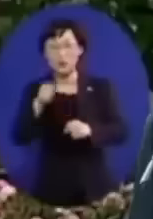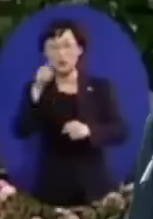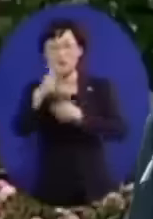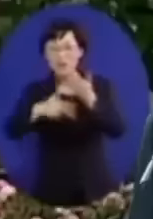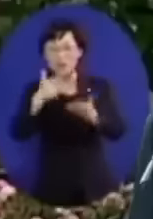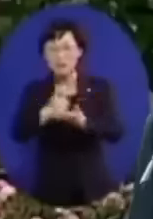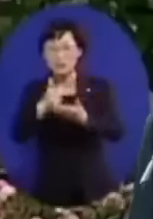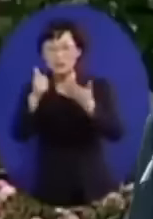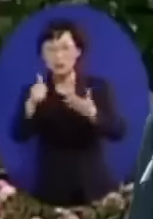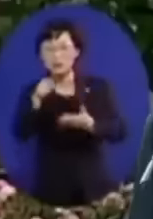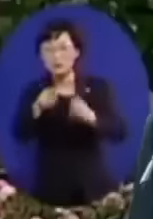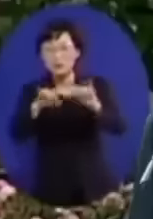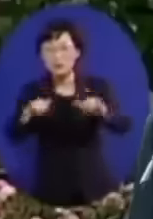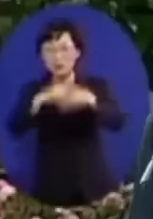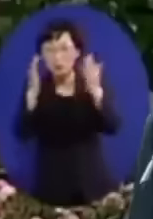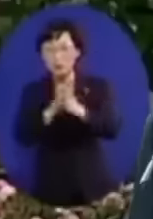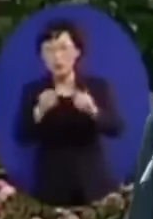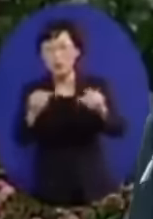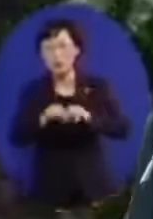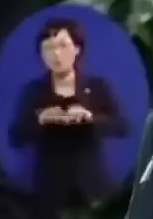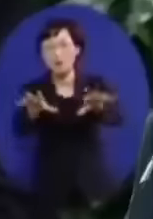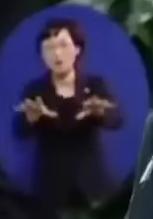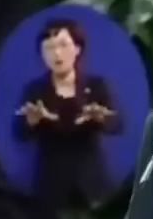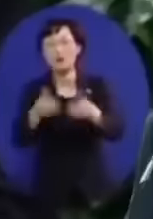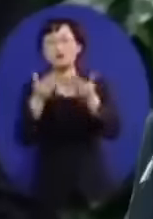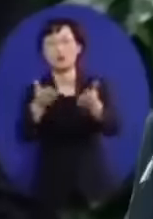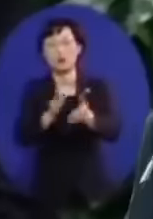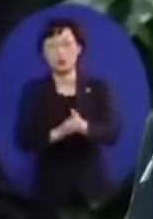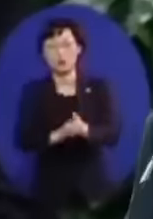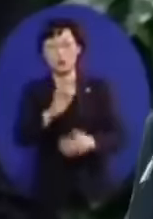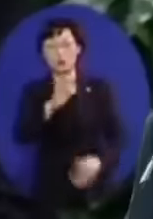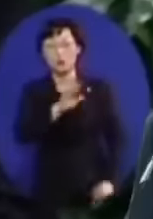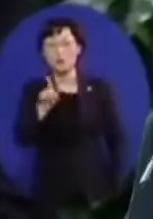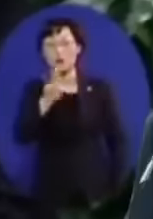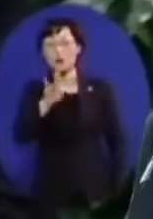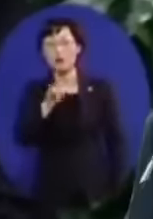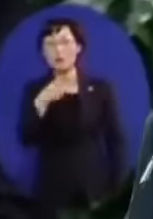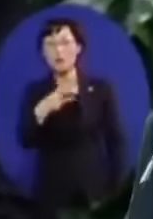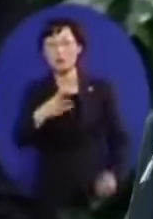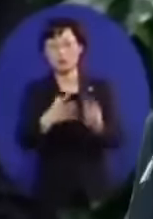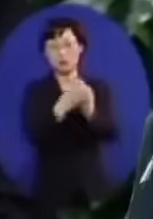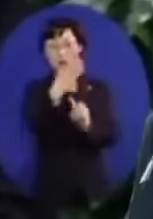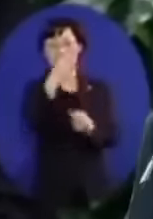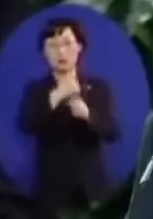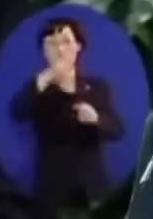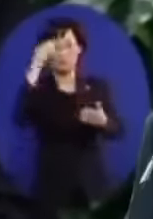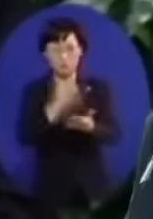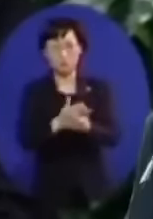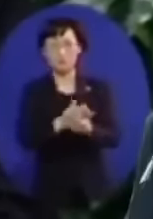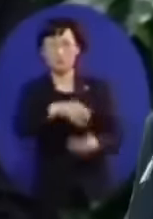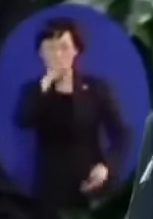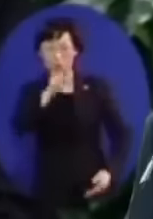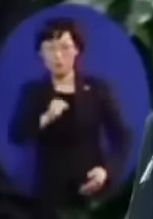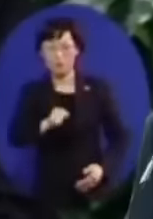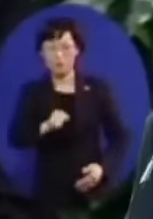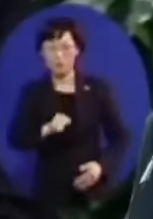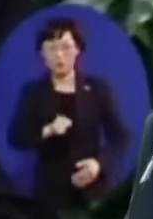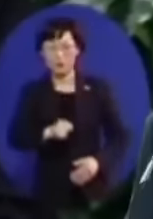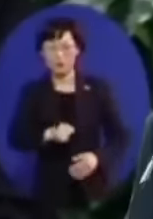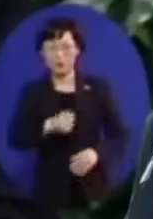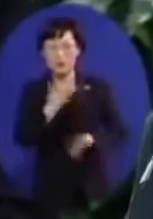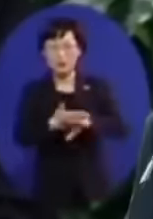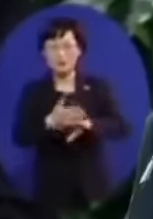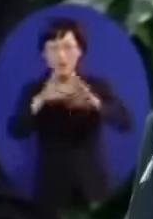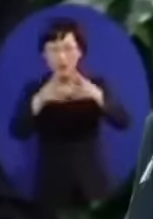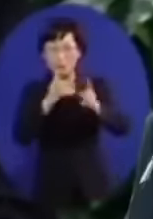지면에 흩으셨더라. 아이 바벨탑만 안 세웠으면 우리 외국어 공부한다고 고통 안 나갈